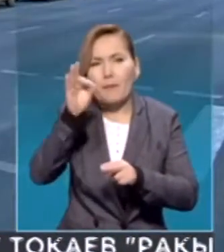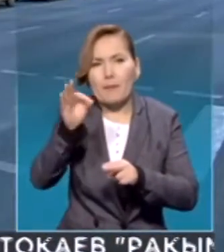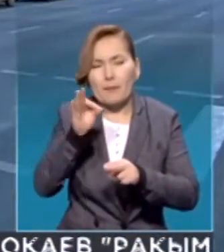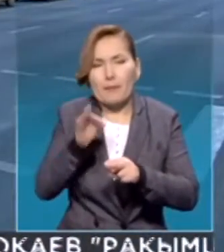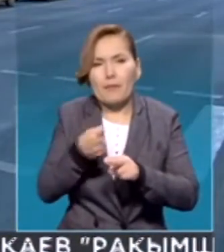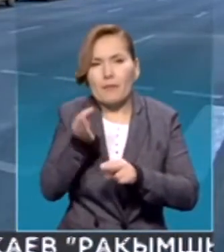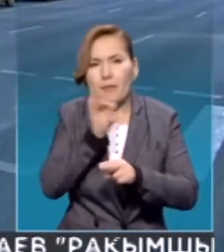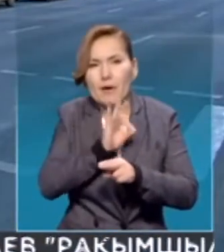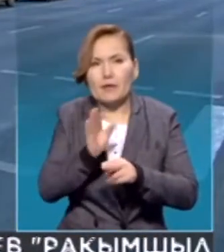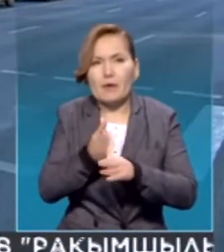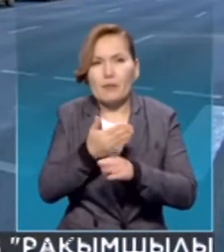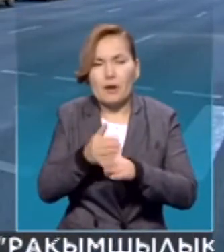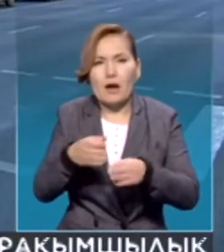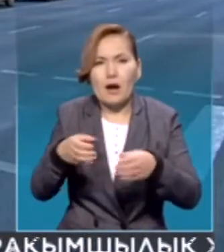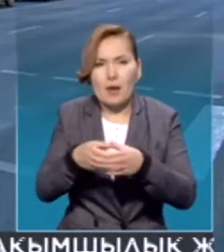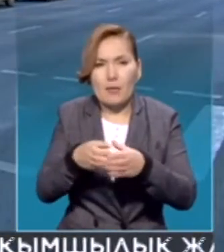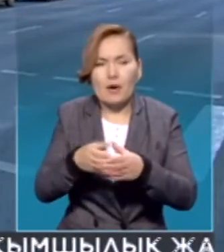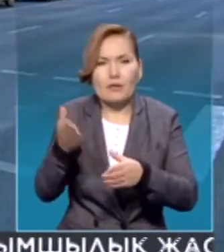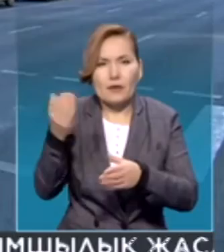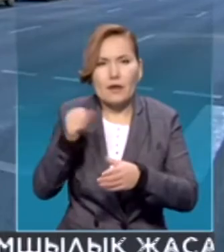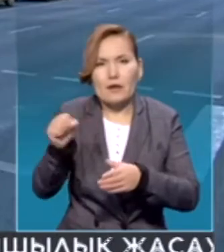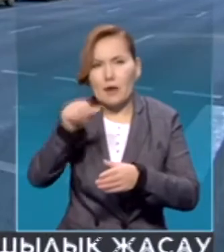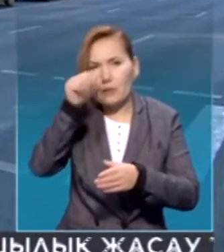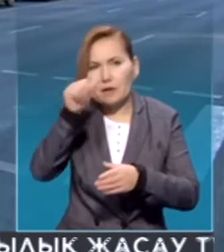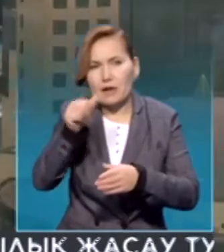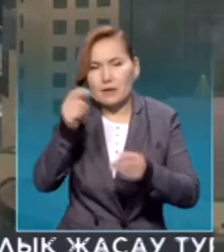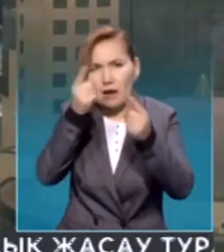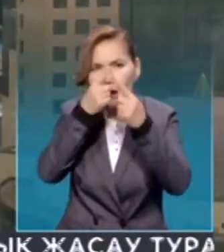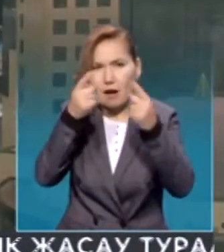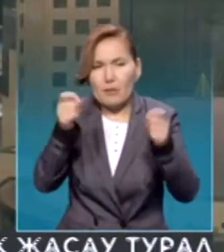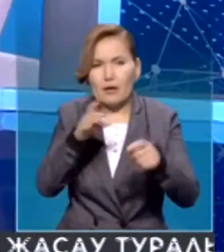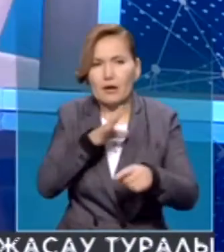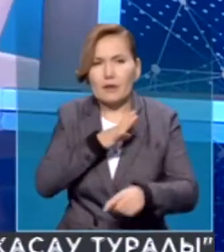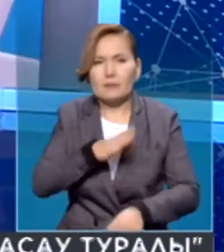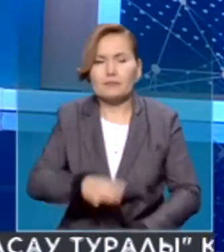туралы компания өкілдері бұған дейін тамызда хабарлаған еді.